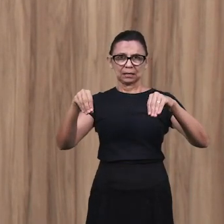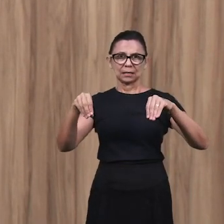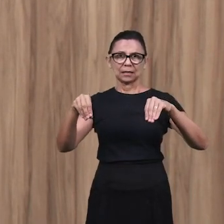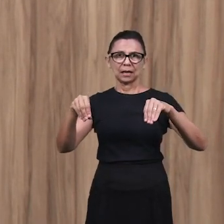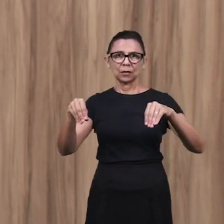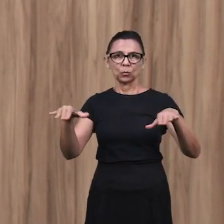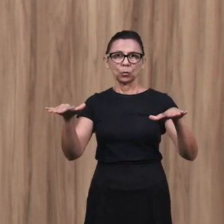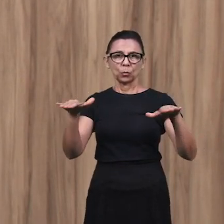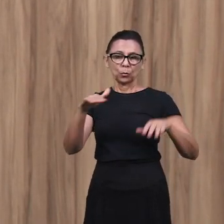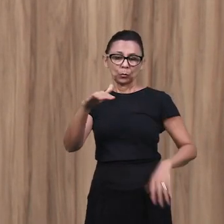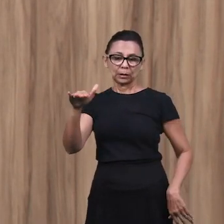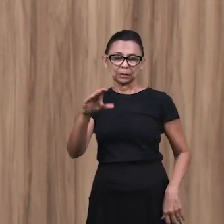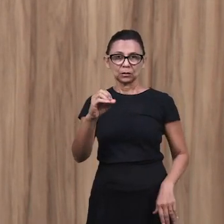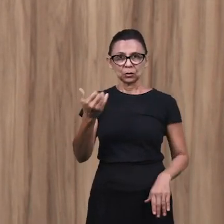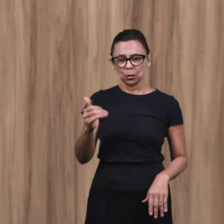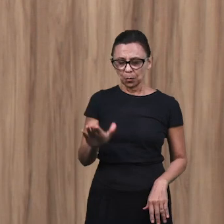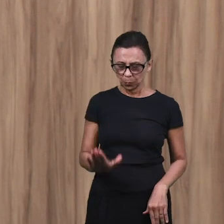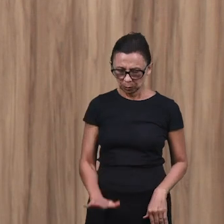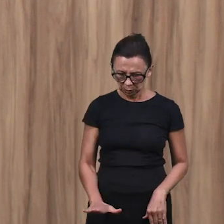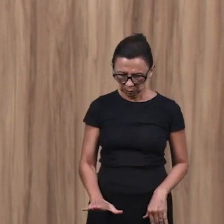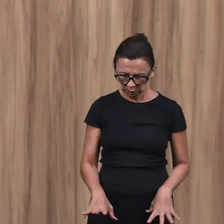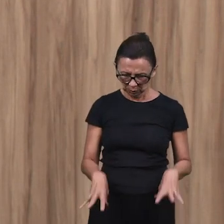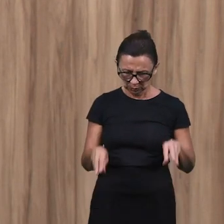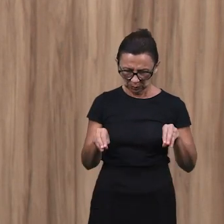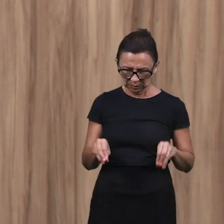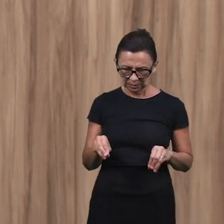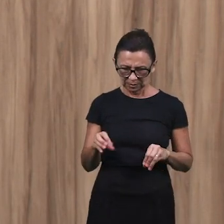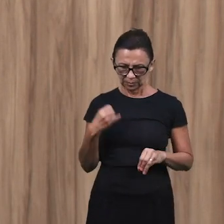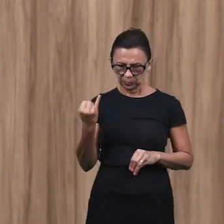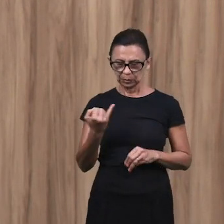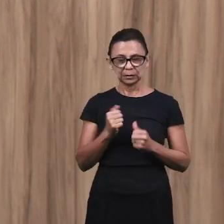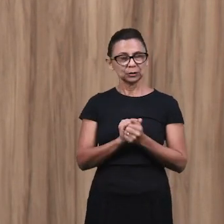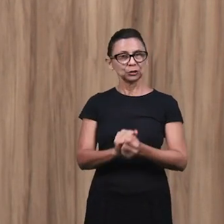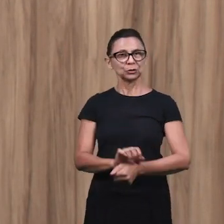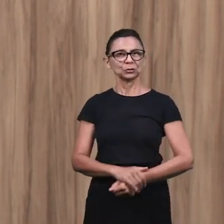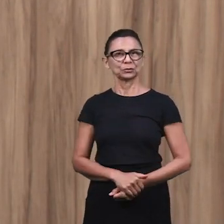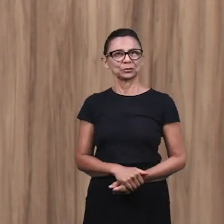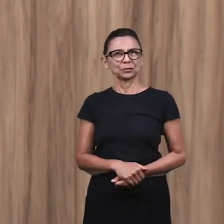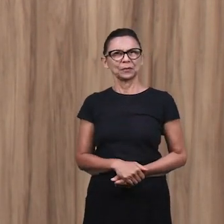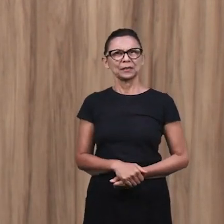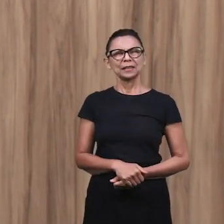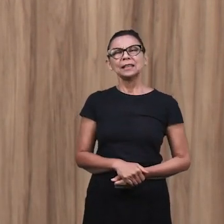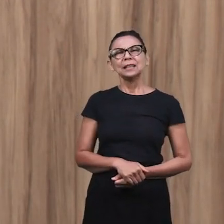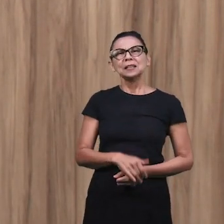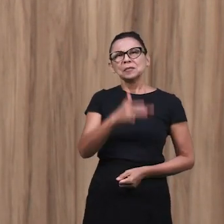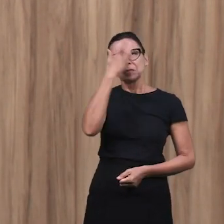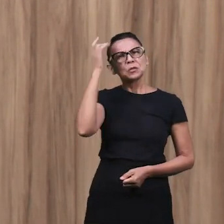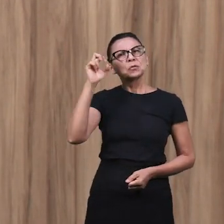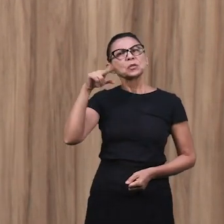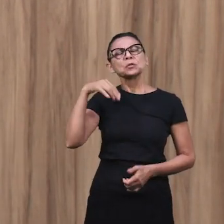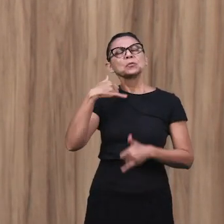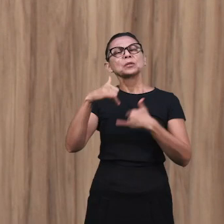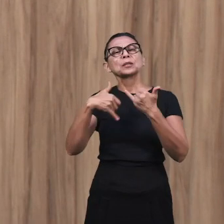château. L'important, c'est de construire ensemble avec nos enfants. Qui n'a jamais joué de se coucher